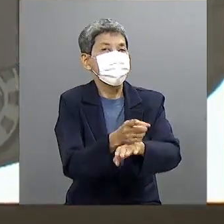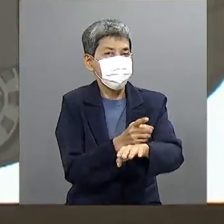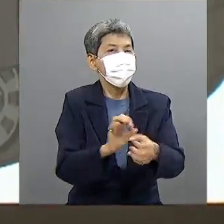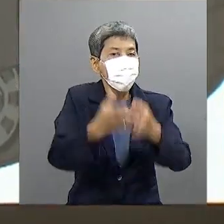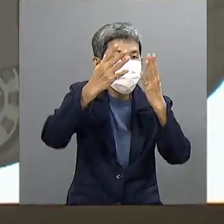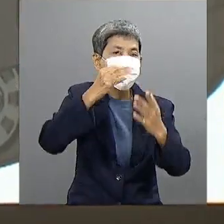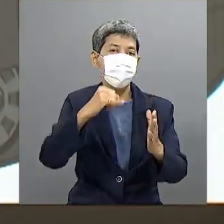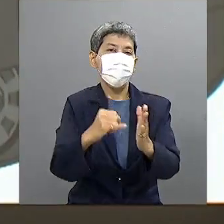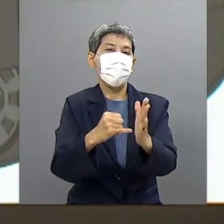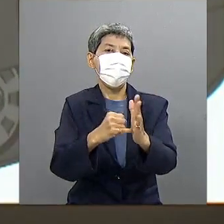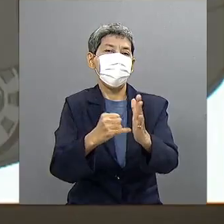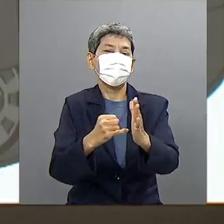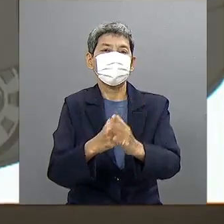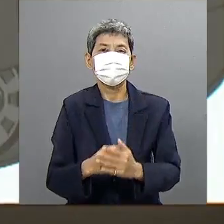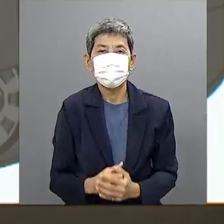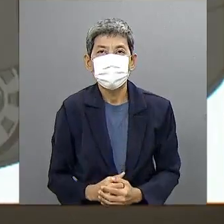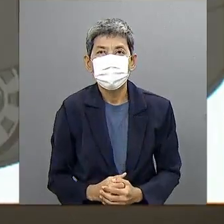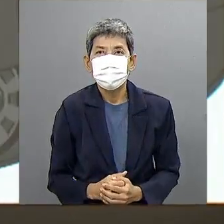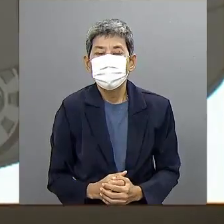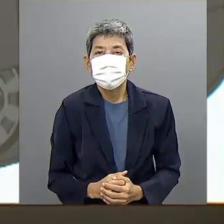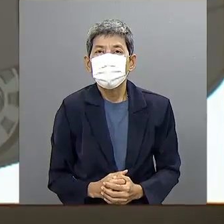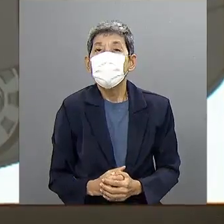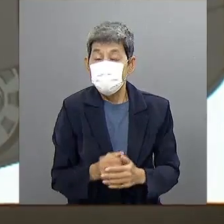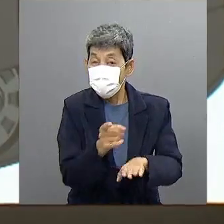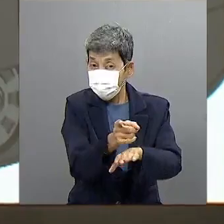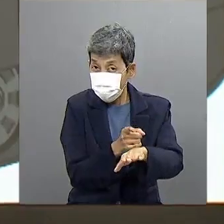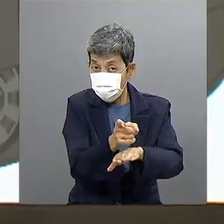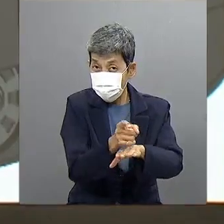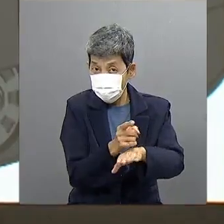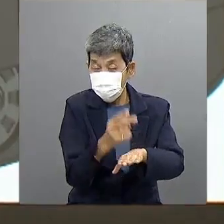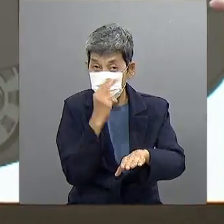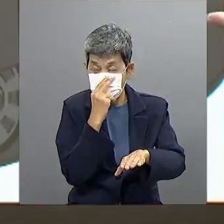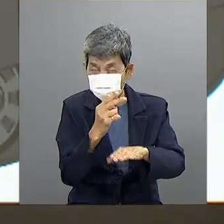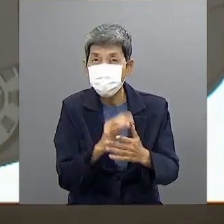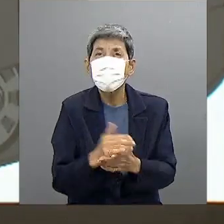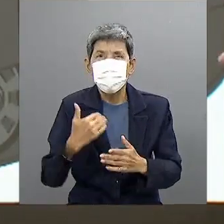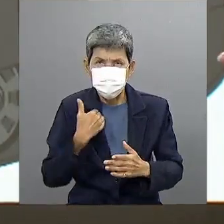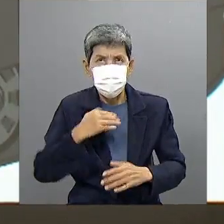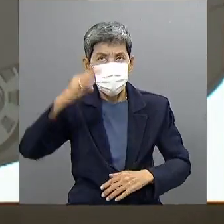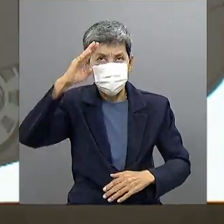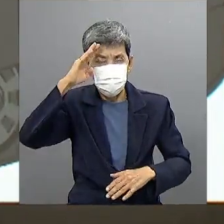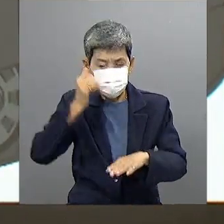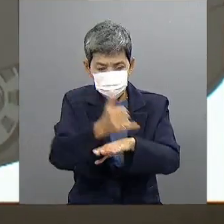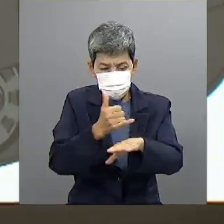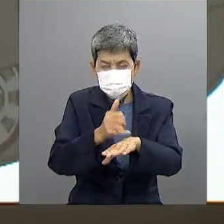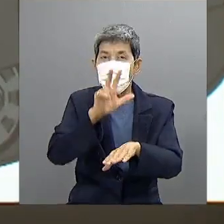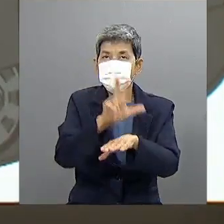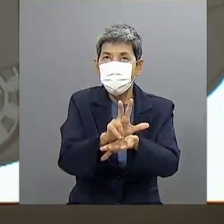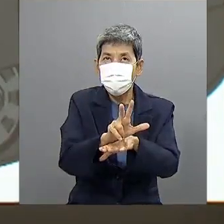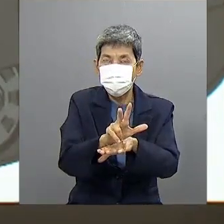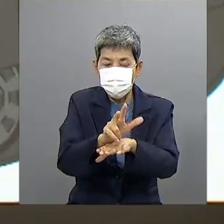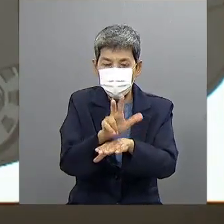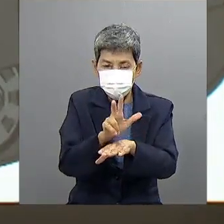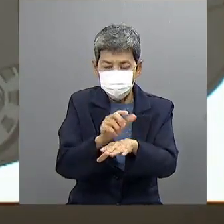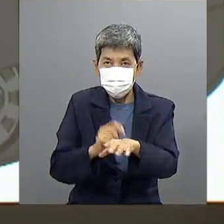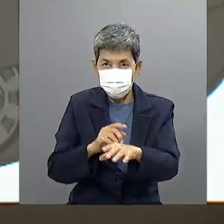มาได้ค่ะนอกจากนี้ไม่ใช่แค่นั้นคุณผู้ชมลองสังเกตนะคะว่ามีทหารอยู่ทั้งหมด3นายพลยิงและผู้บังคับการ